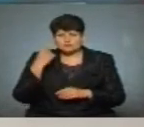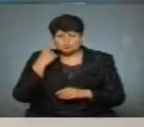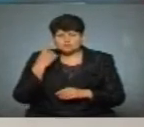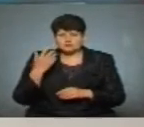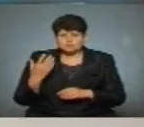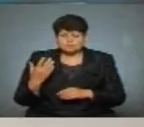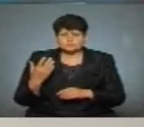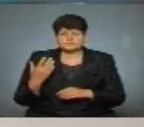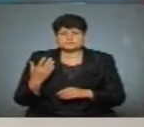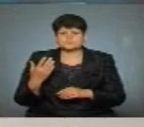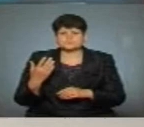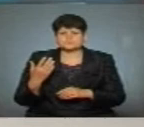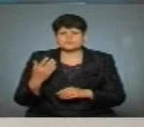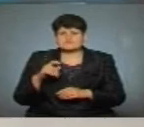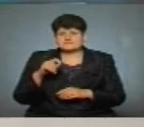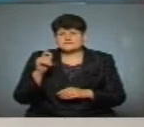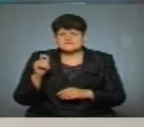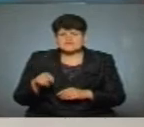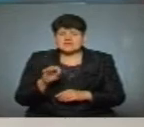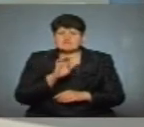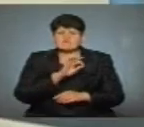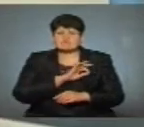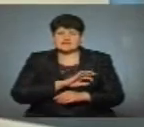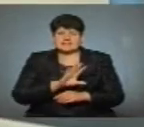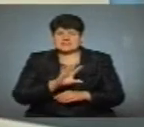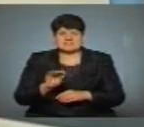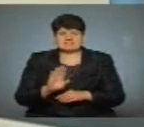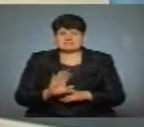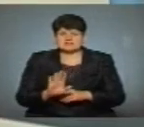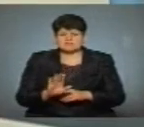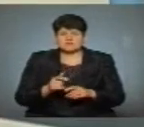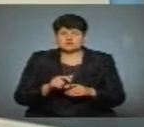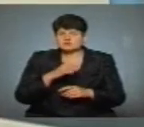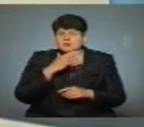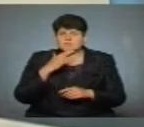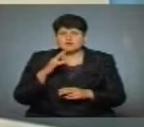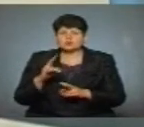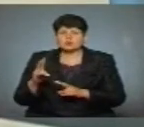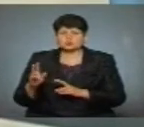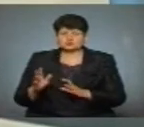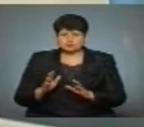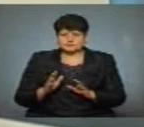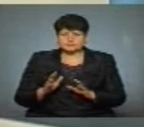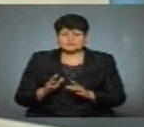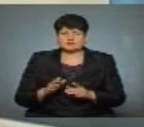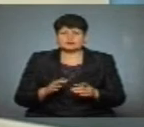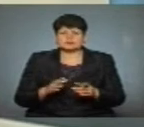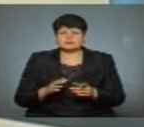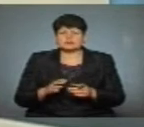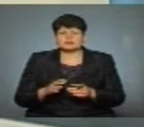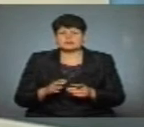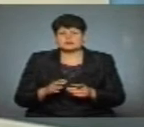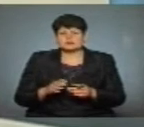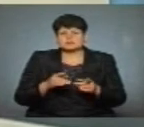думку, війна вигідна, ну, не всім, але дуже багато кому. Тобто, збройним баронам війна